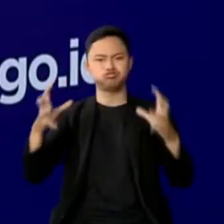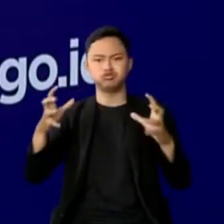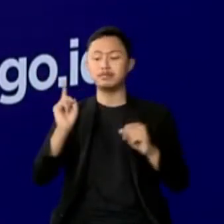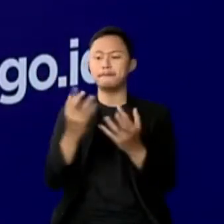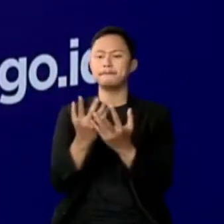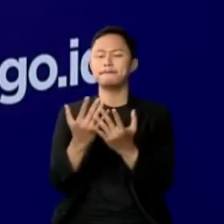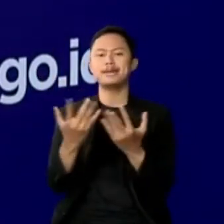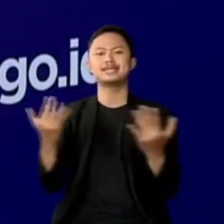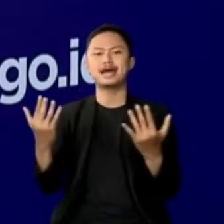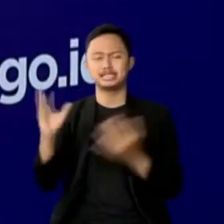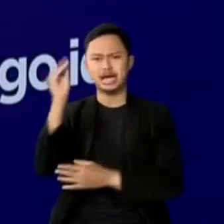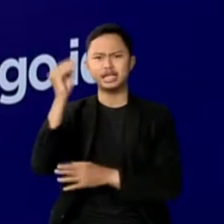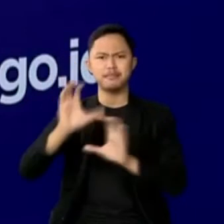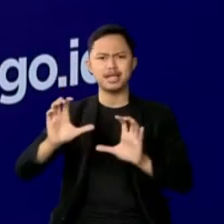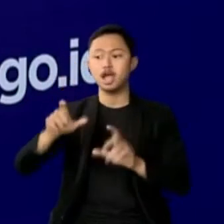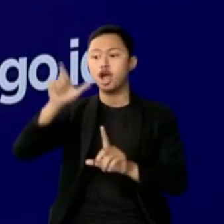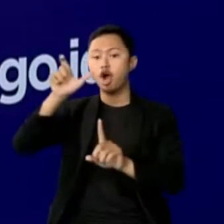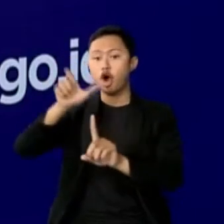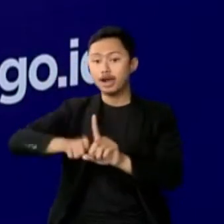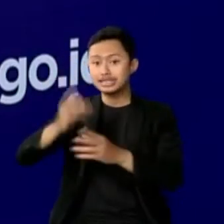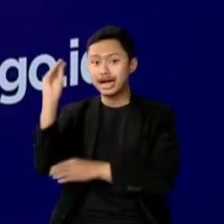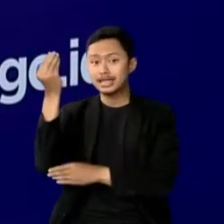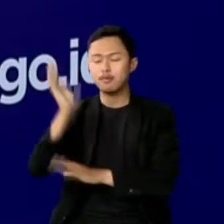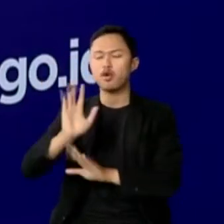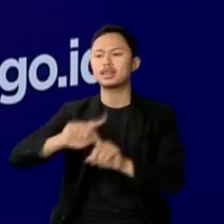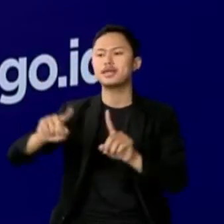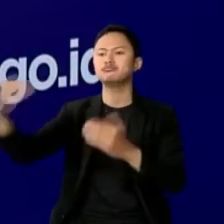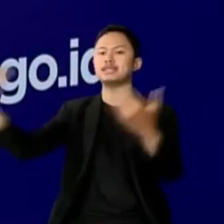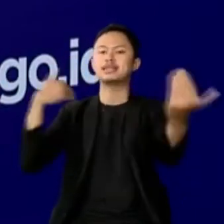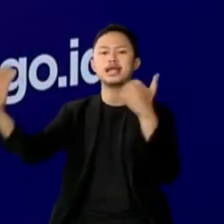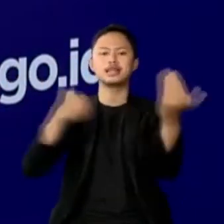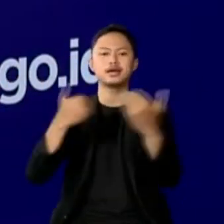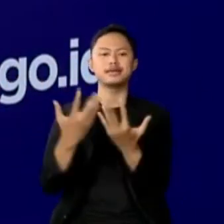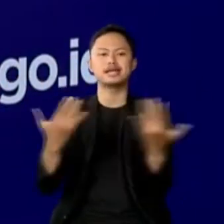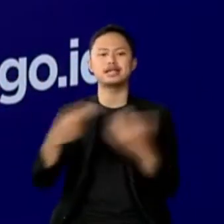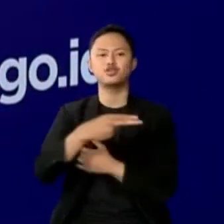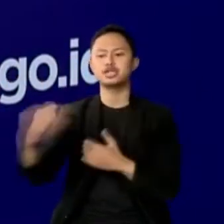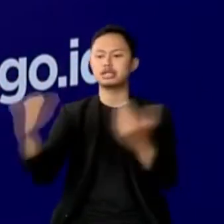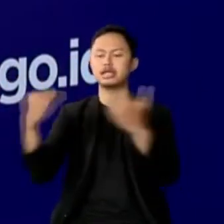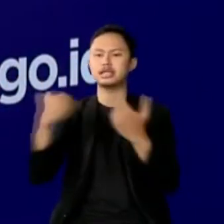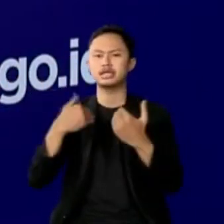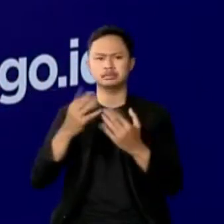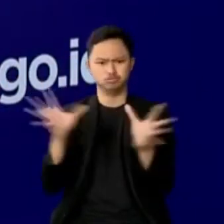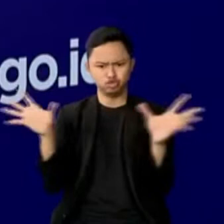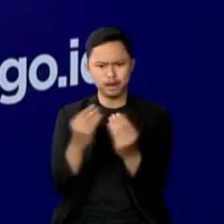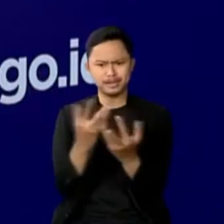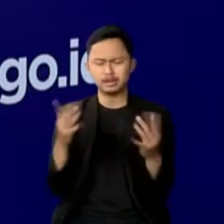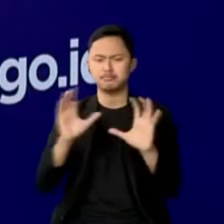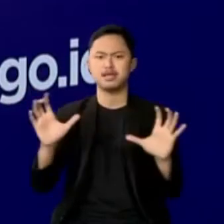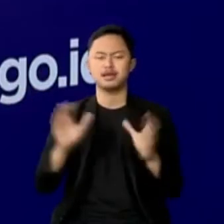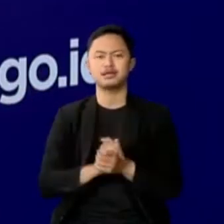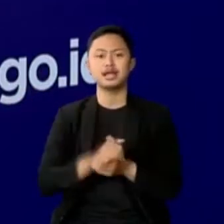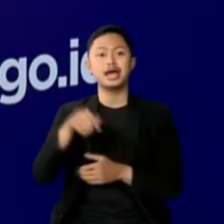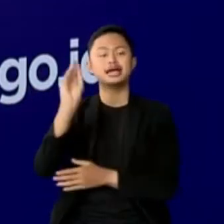banyak warga yang luar Jakarta yang bekerjanya di Jakarta dan akhirnya kasus positif Jakarta juga semakin meningkatnya Bang strateginya apa nih dan apa